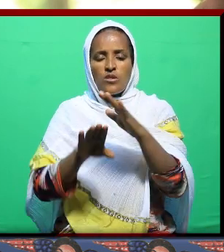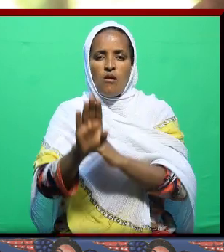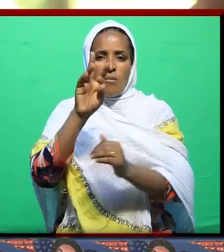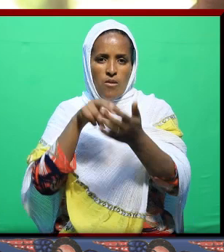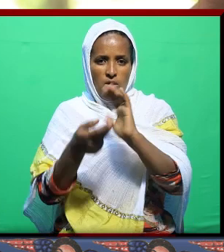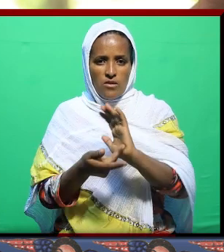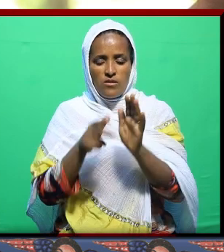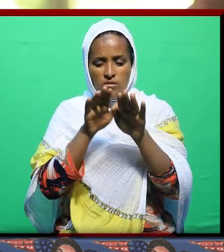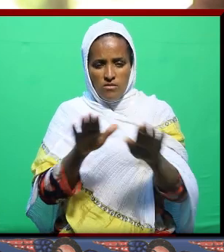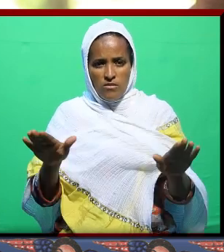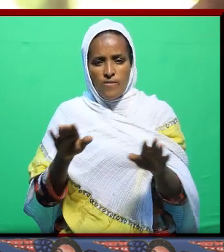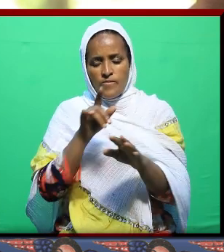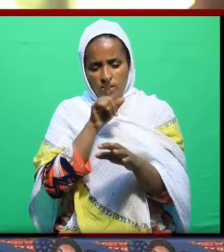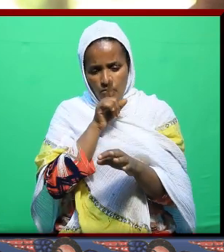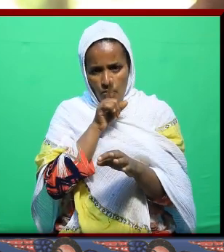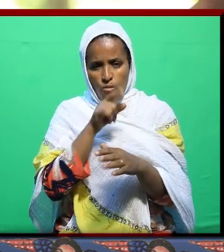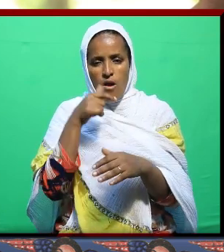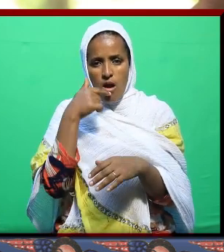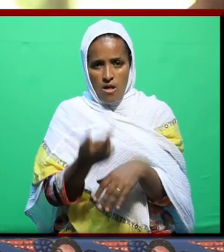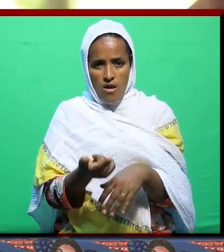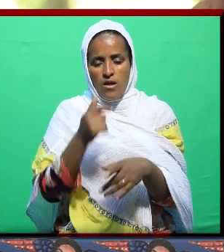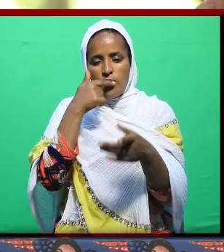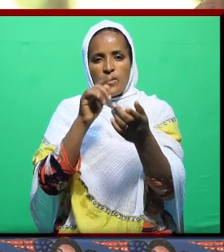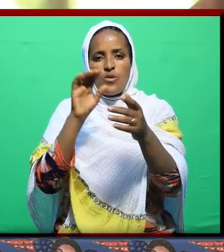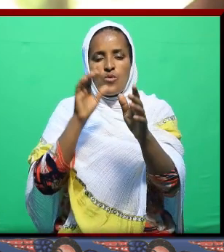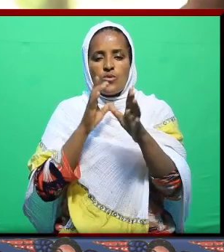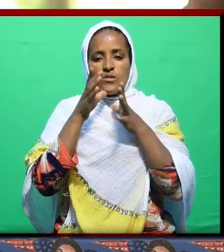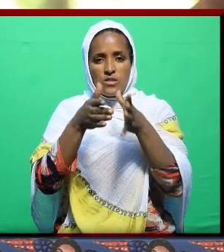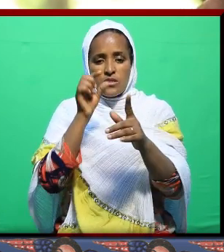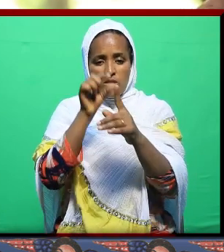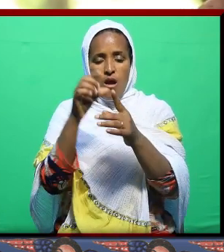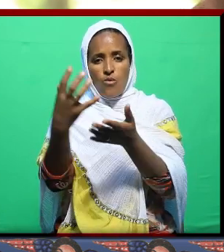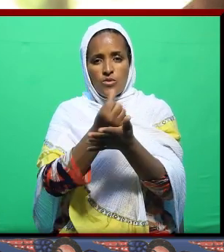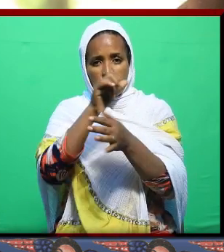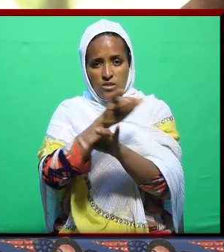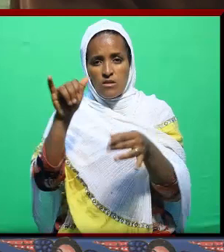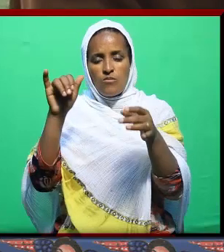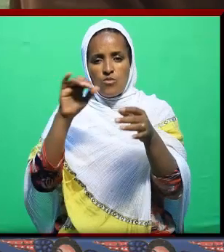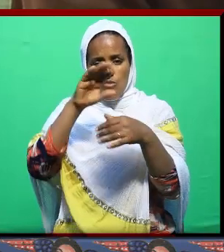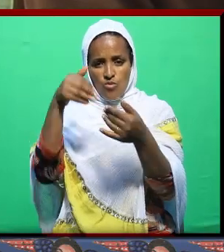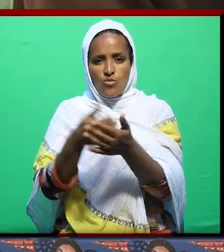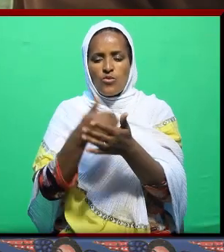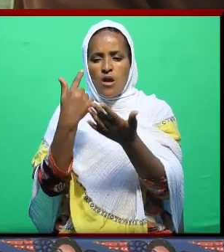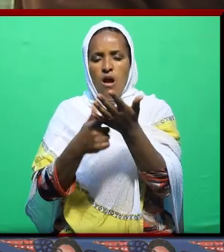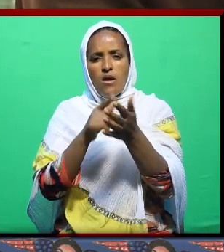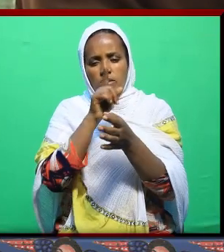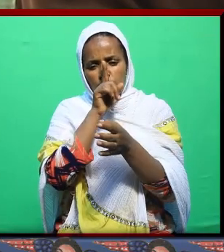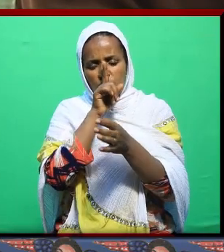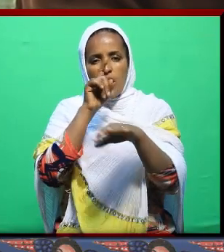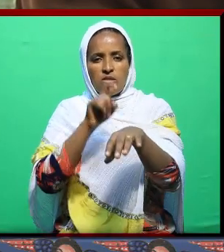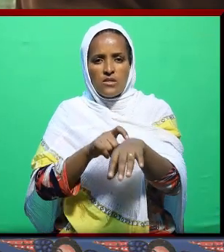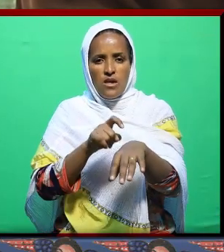ይገባሉ። ቅድም እንደተባለው ጸመወ ማለት ጨመተ፣ ዝም አለ ከሚለው እንደተወሰደ ሁሉ ያ የጽሞና